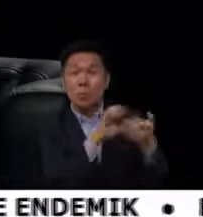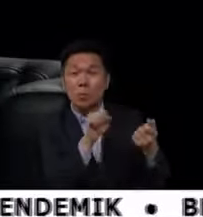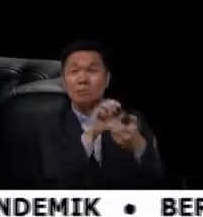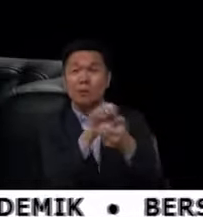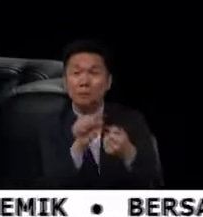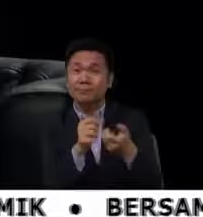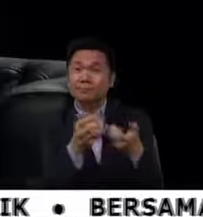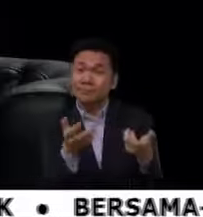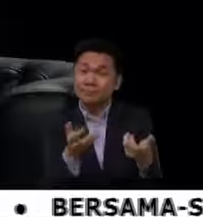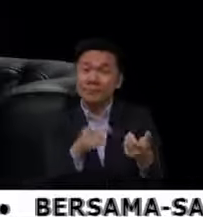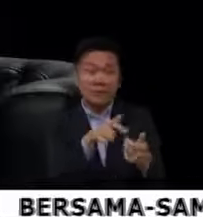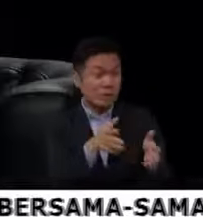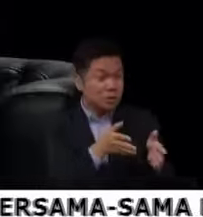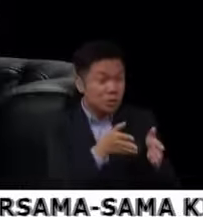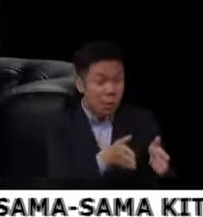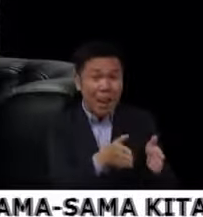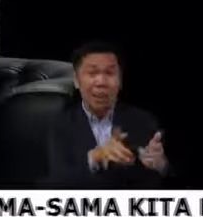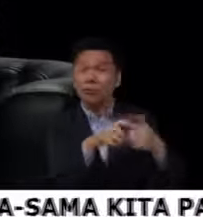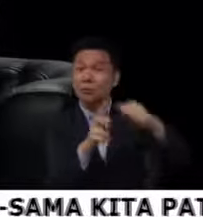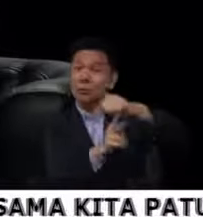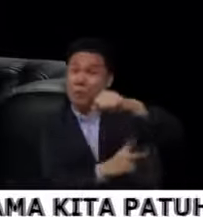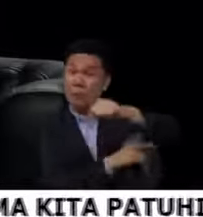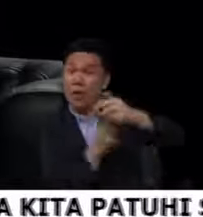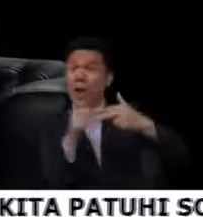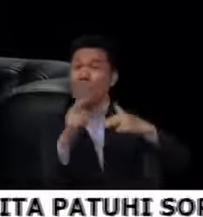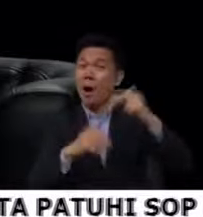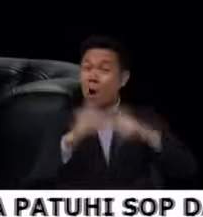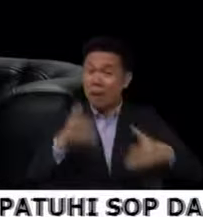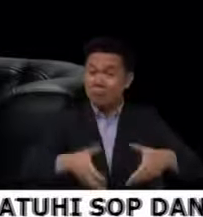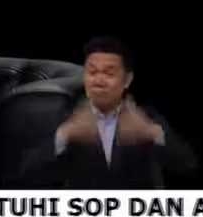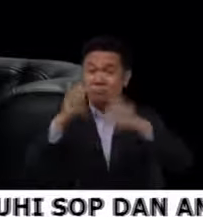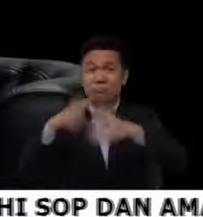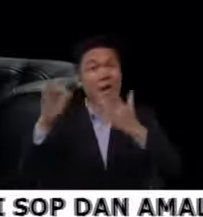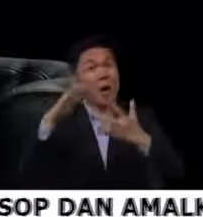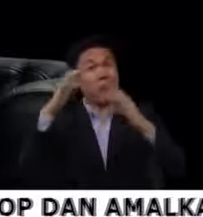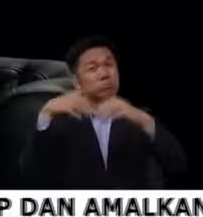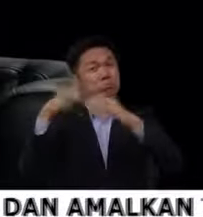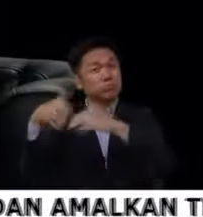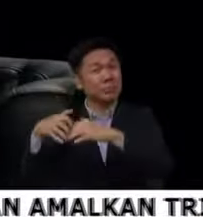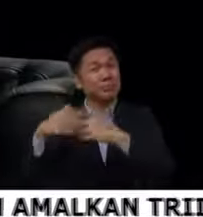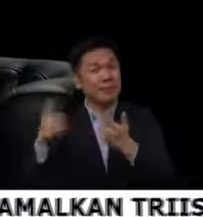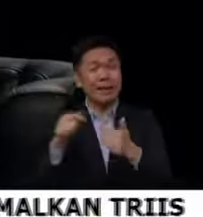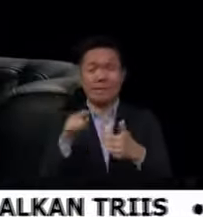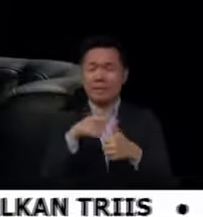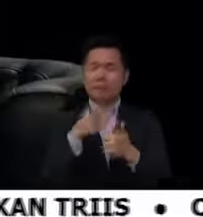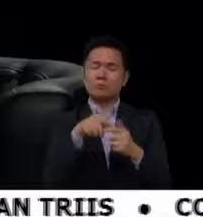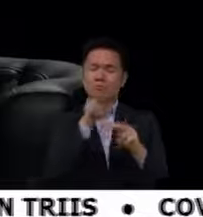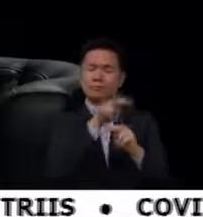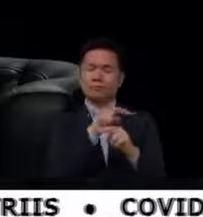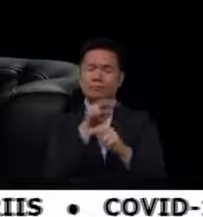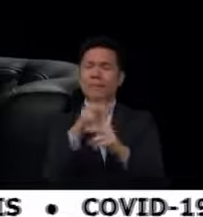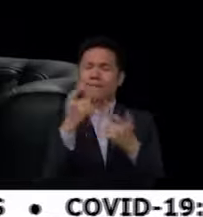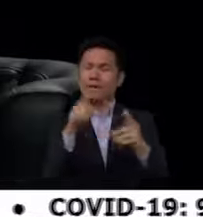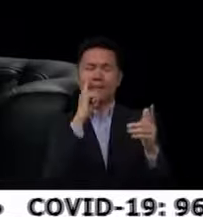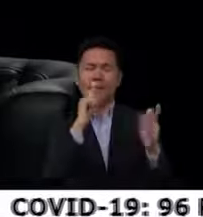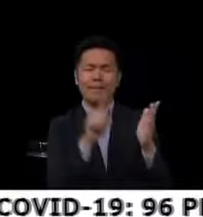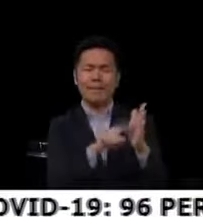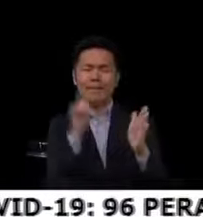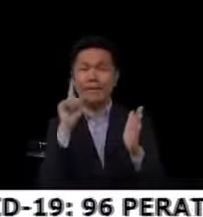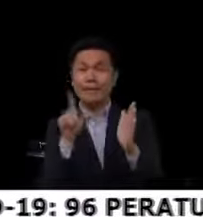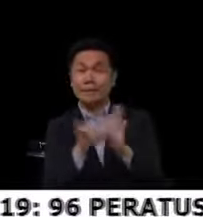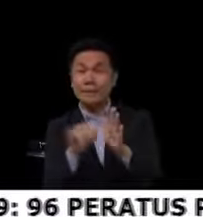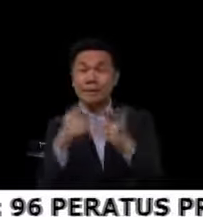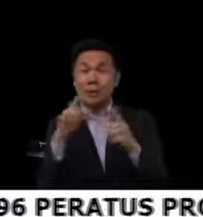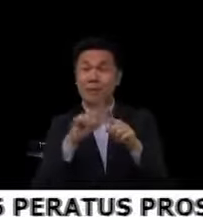berlaku sama ada kepada jalan kita jembatan bangunan awam Ayani kita dah kena pasti pria kedua ialah dcg